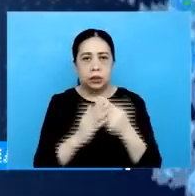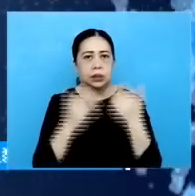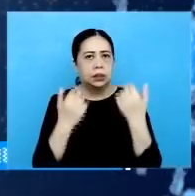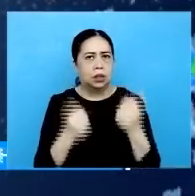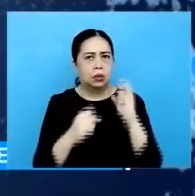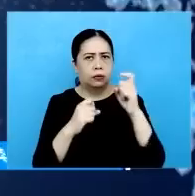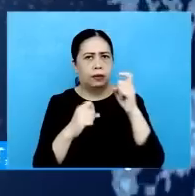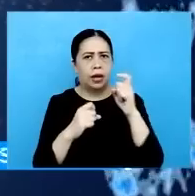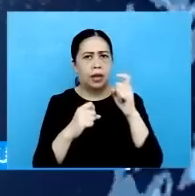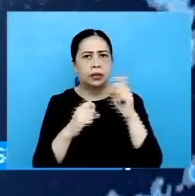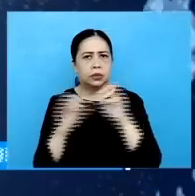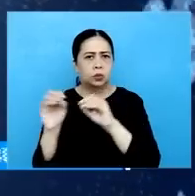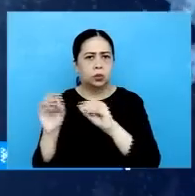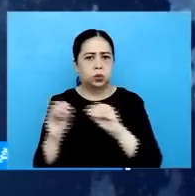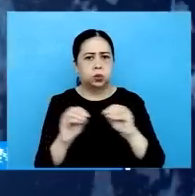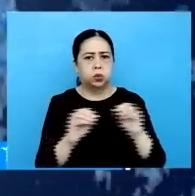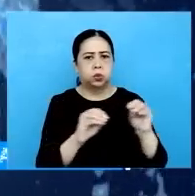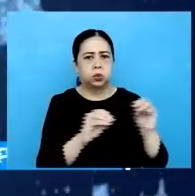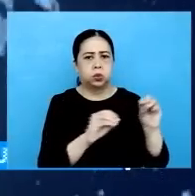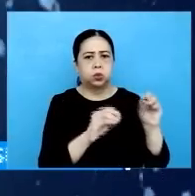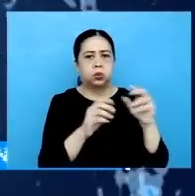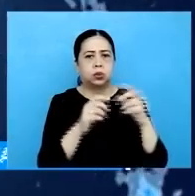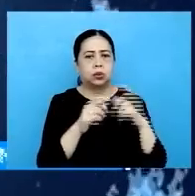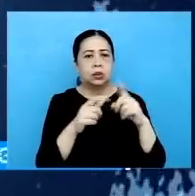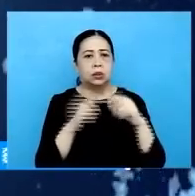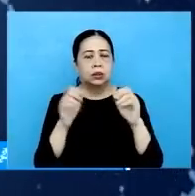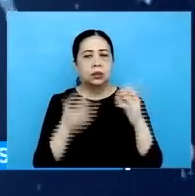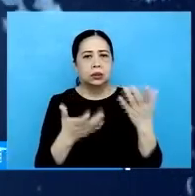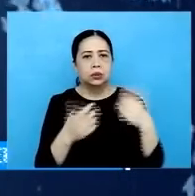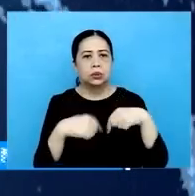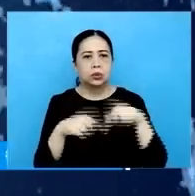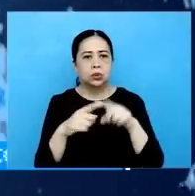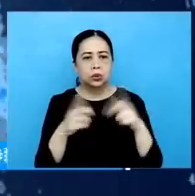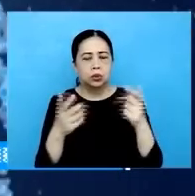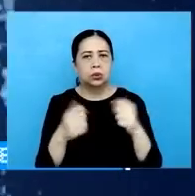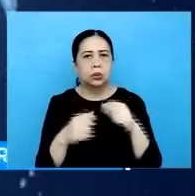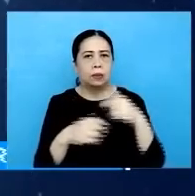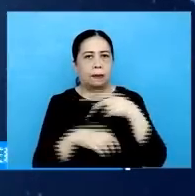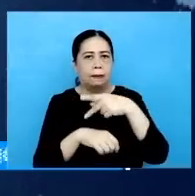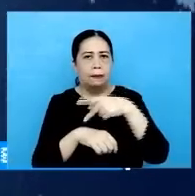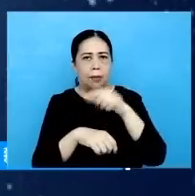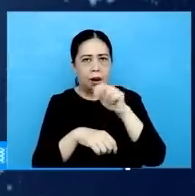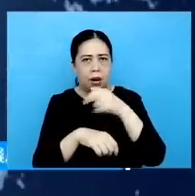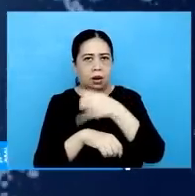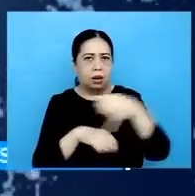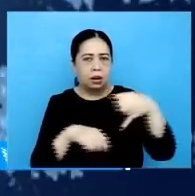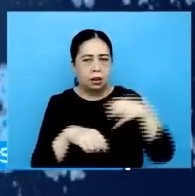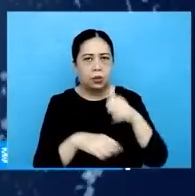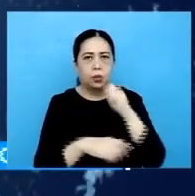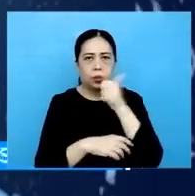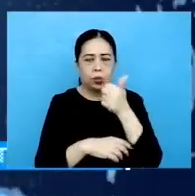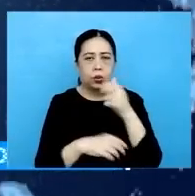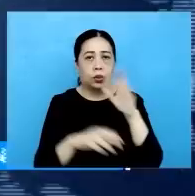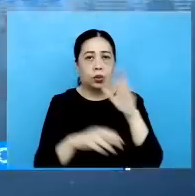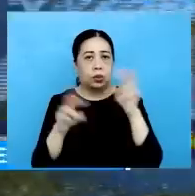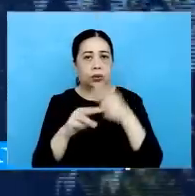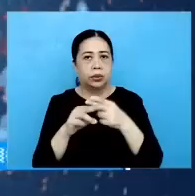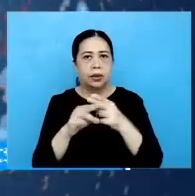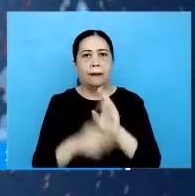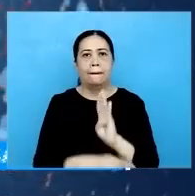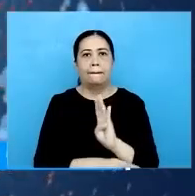ang kilos ng Super Bagyo, pakanluran hilagang kanluran. Papasok ito ng PAR mamayang gabi o bukas at tatawaging Super Bagyong